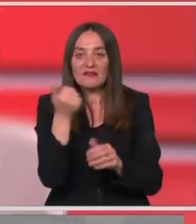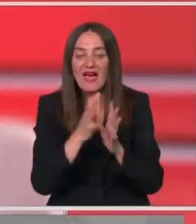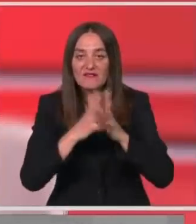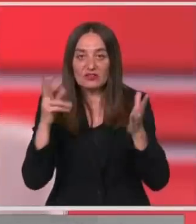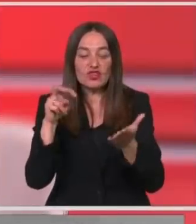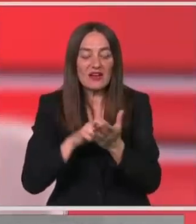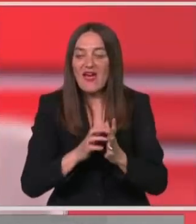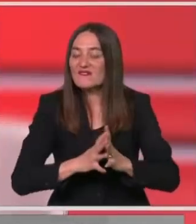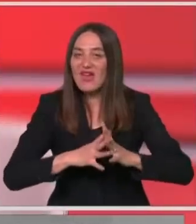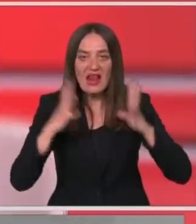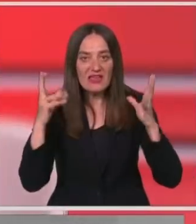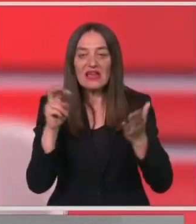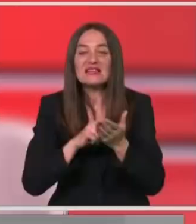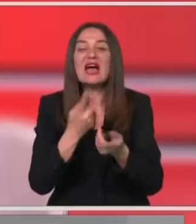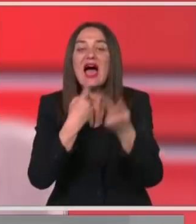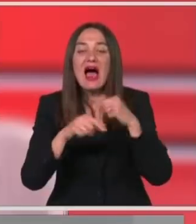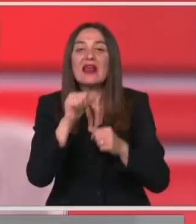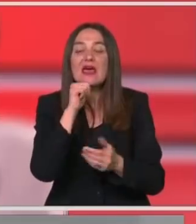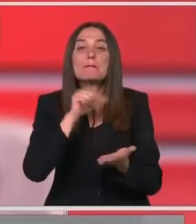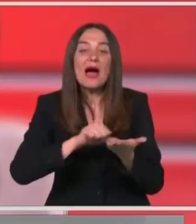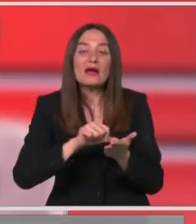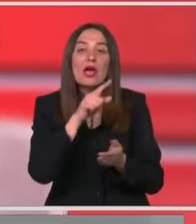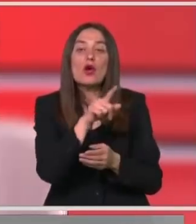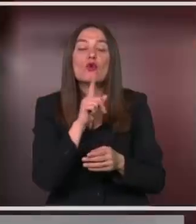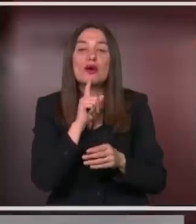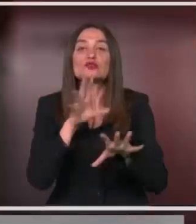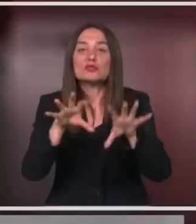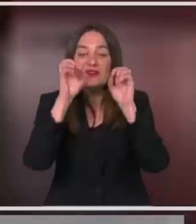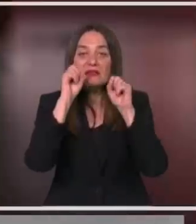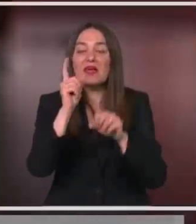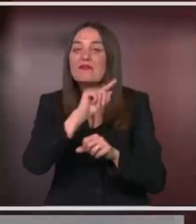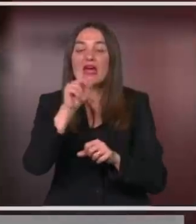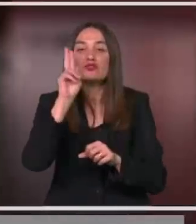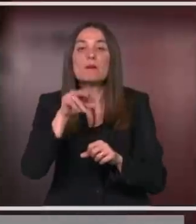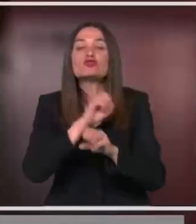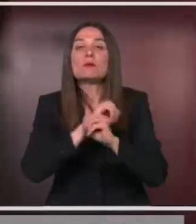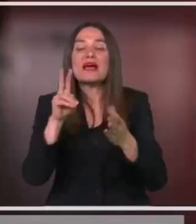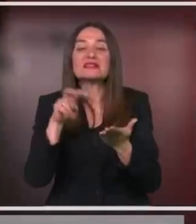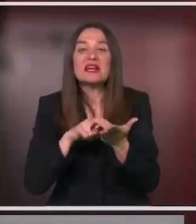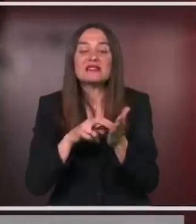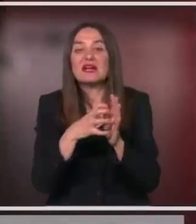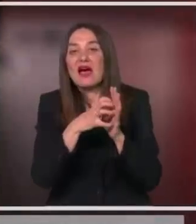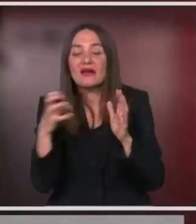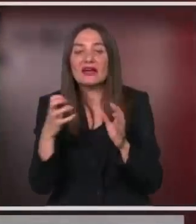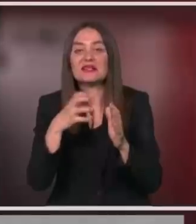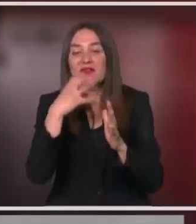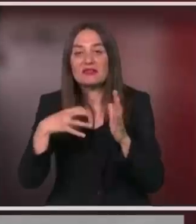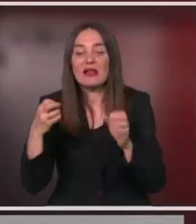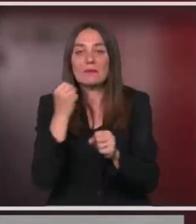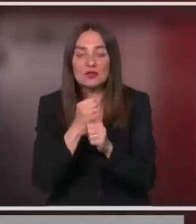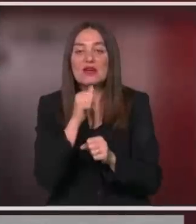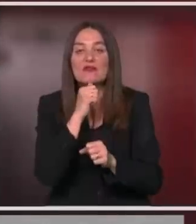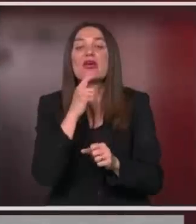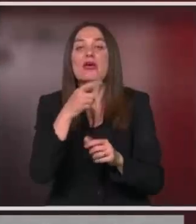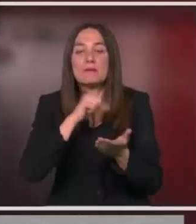rizik, ogroman rizik, ali da su i banke te koje su shvatile da neće moći bez rizika da nastave dalje poslovanje, pa su i